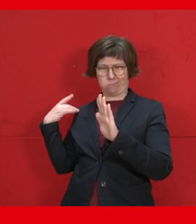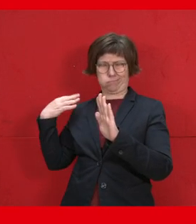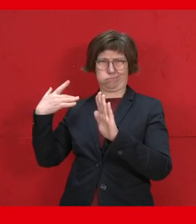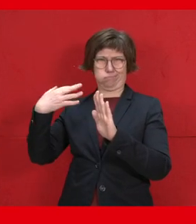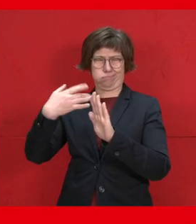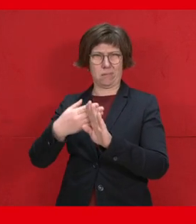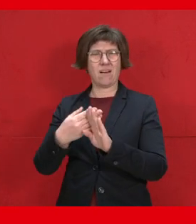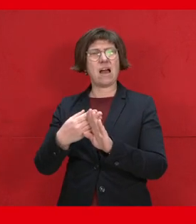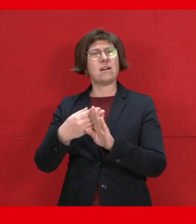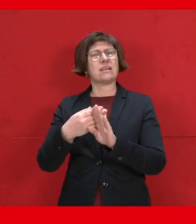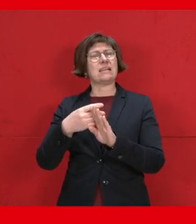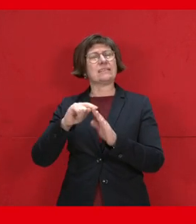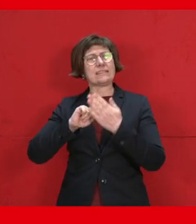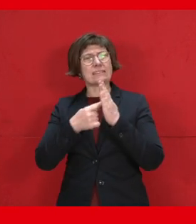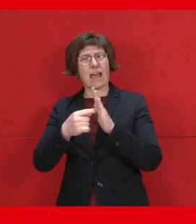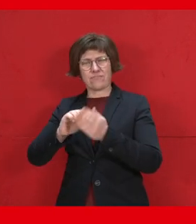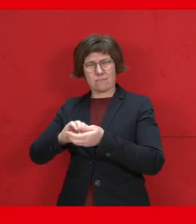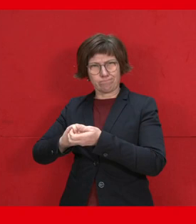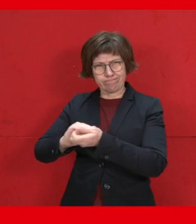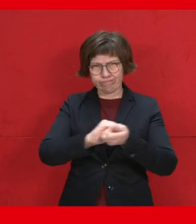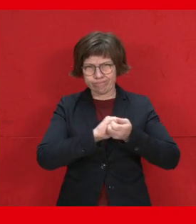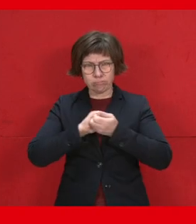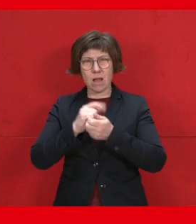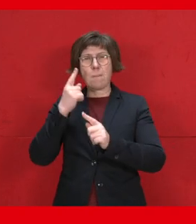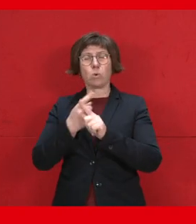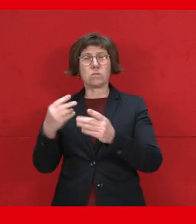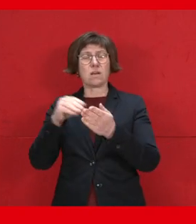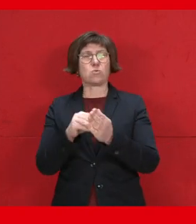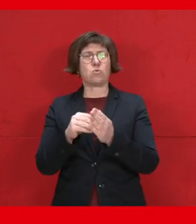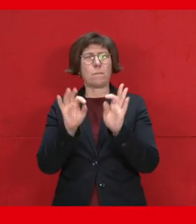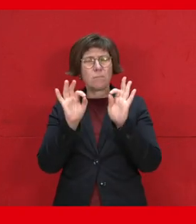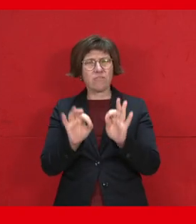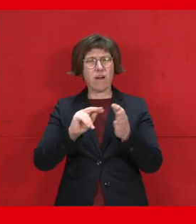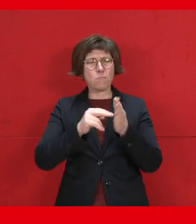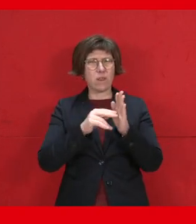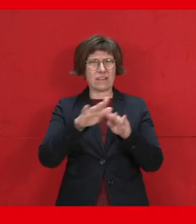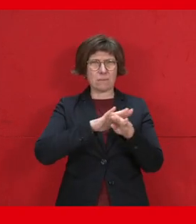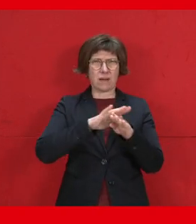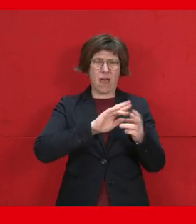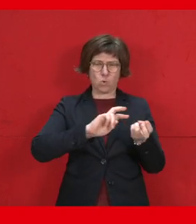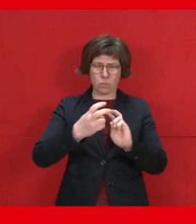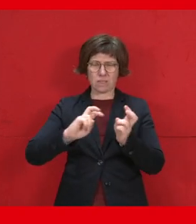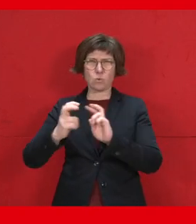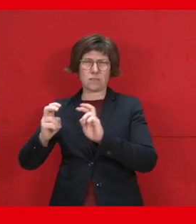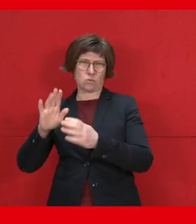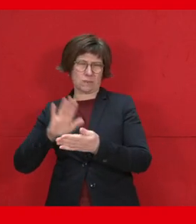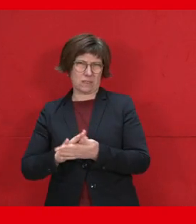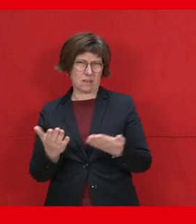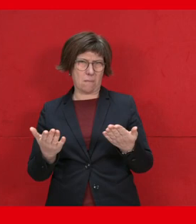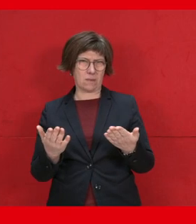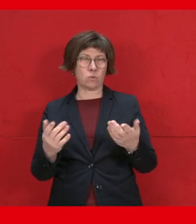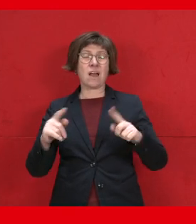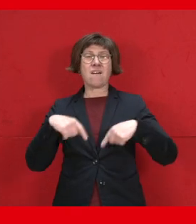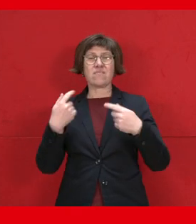genutzt, nicht nur Stärke zu zeigen, sondern auch wesentliche Politikfelder weiterhin umzusetzen. Und wir wollen